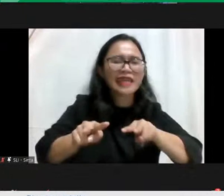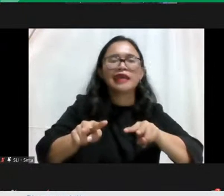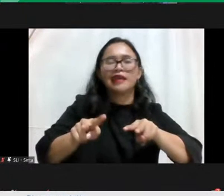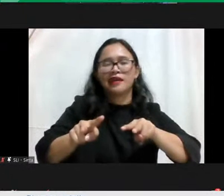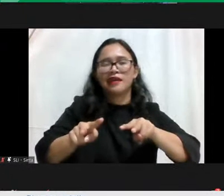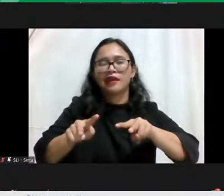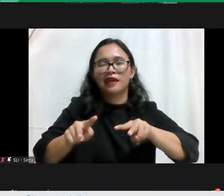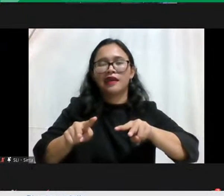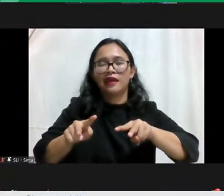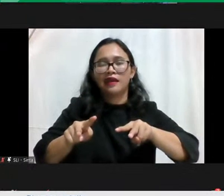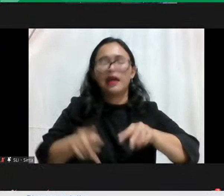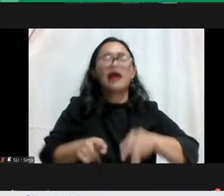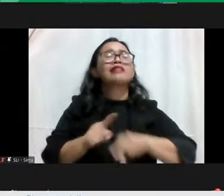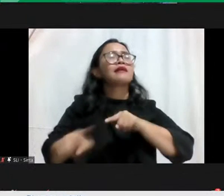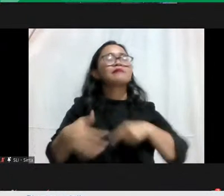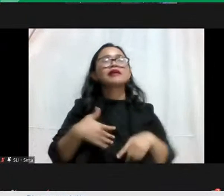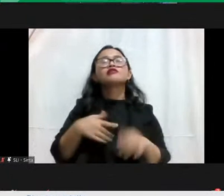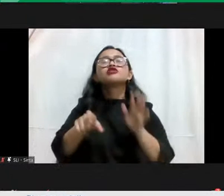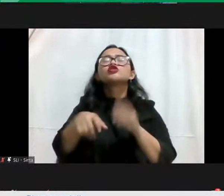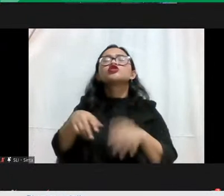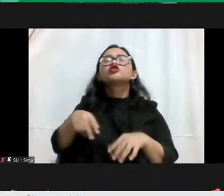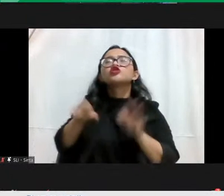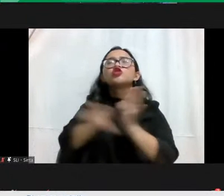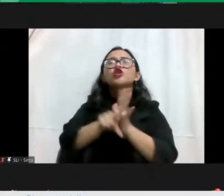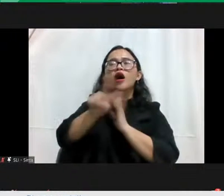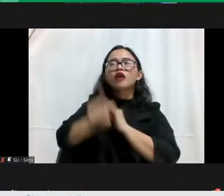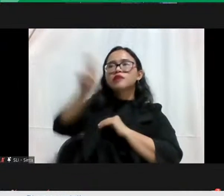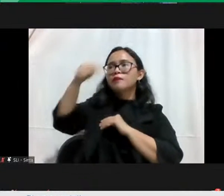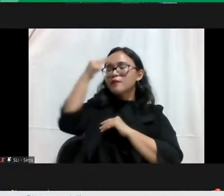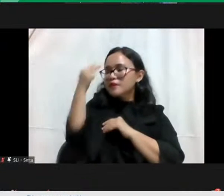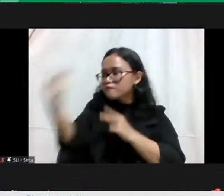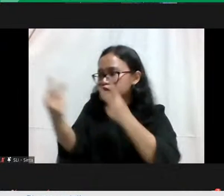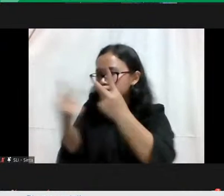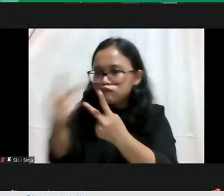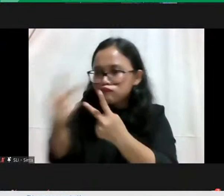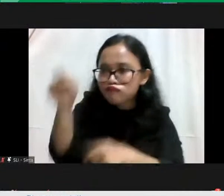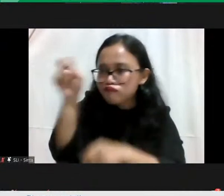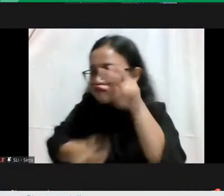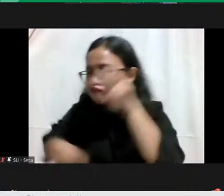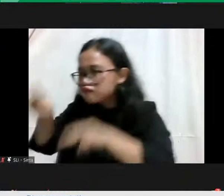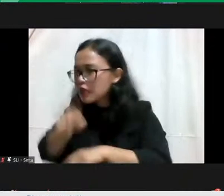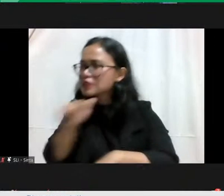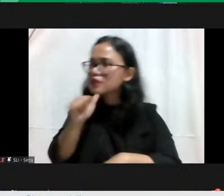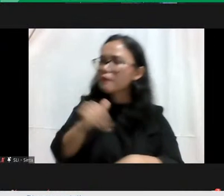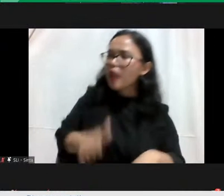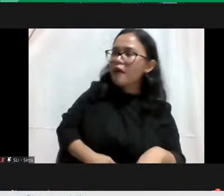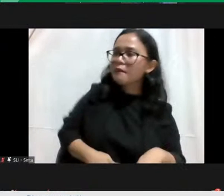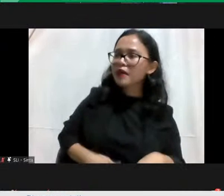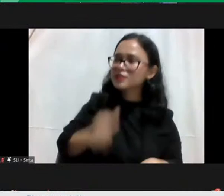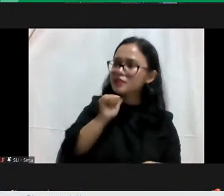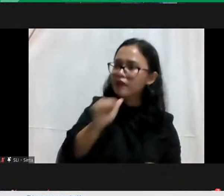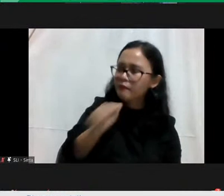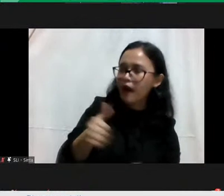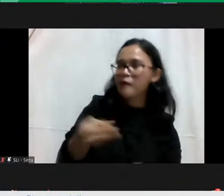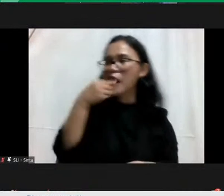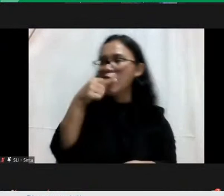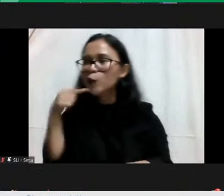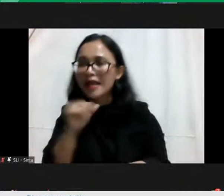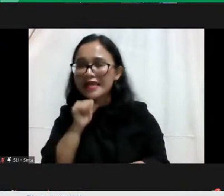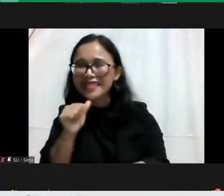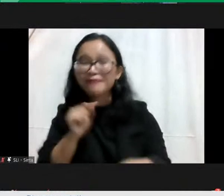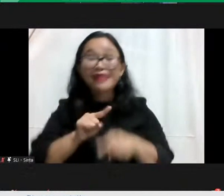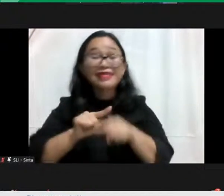mencari Siapa yang sedang kelaparan Siapa yang sedang kurang kurang makan tidak ada dilakukan jadi ini ini